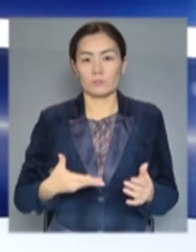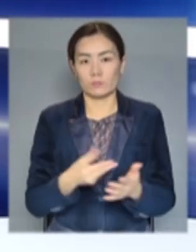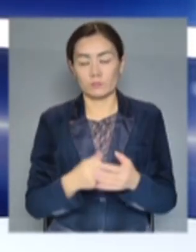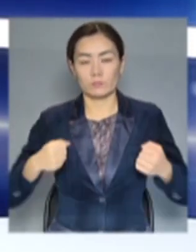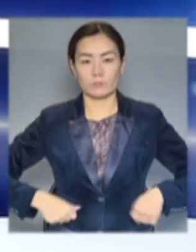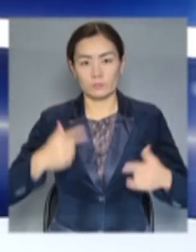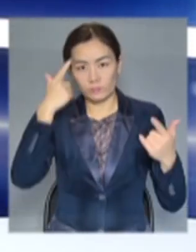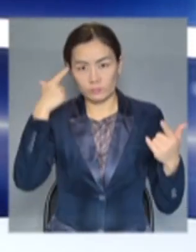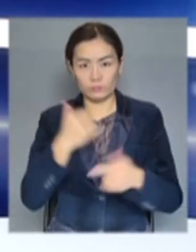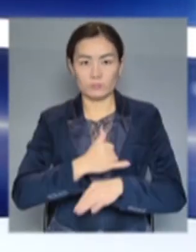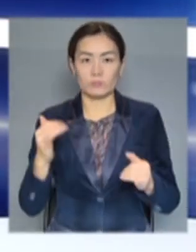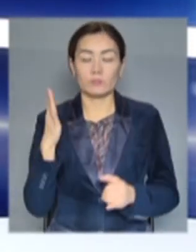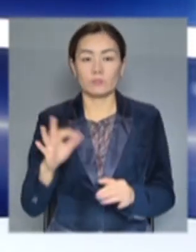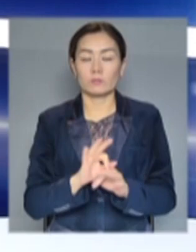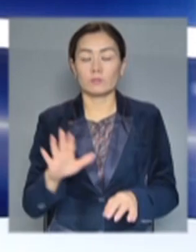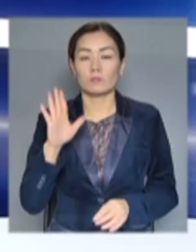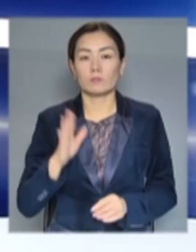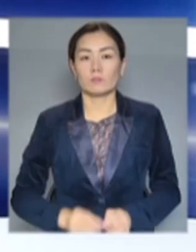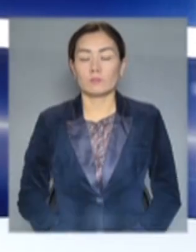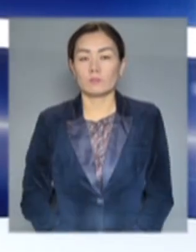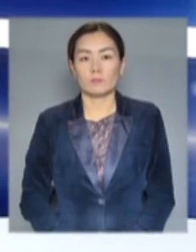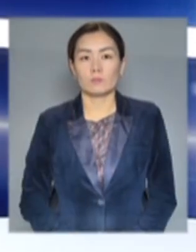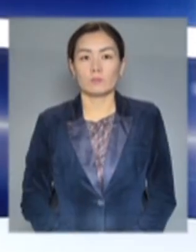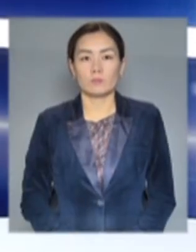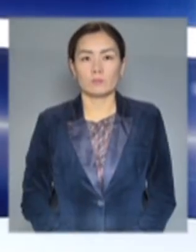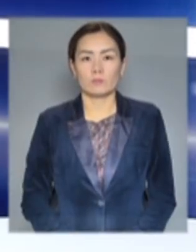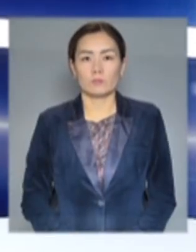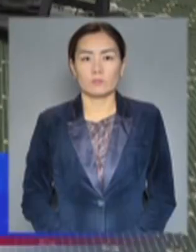және құқықтық сауаттылығын арттыру. Толығырақ бейнематериалда.